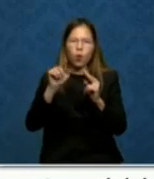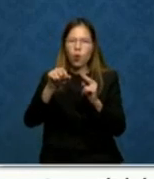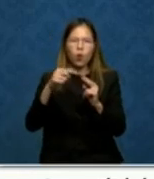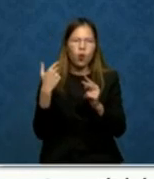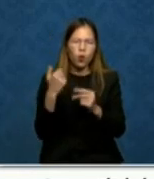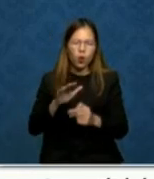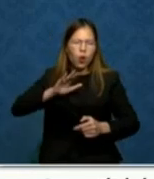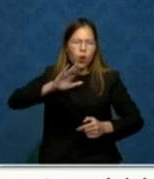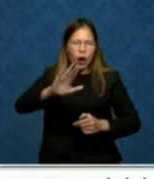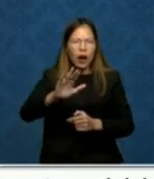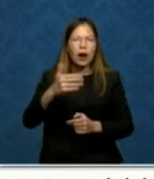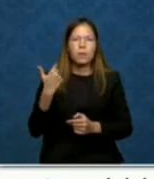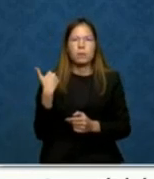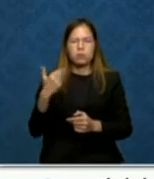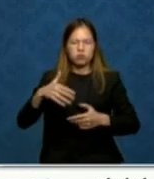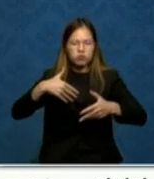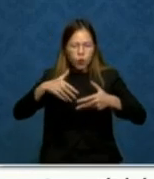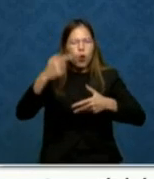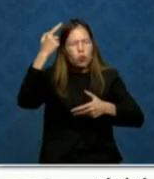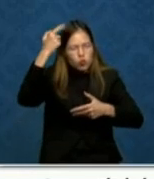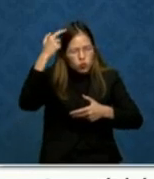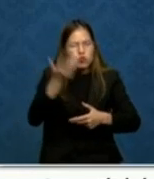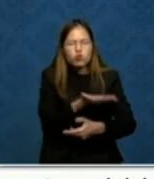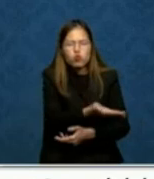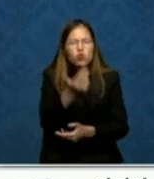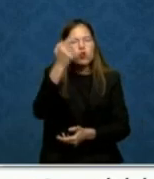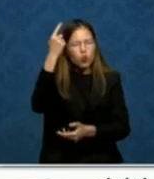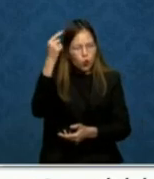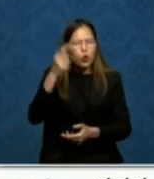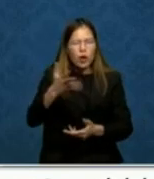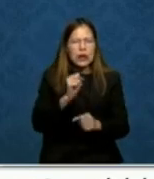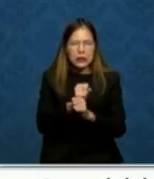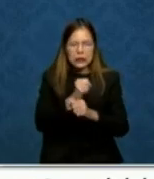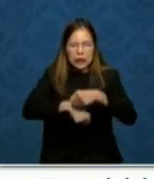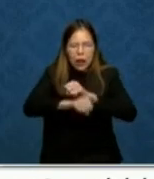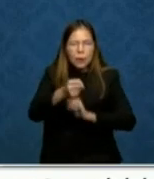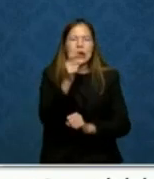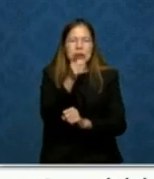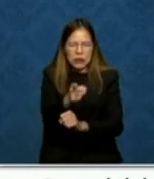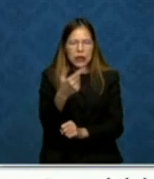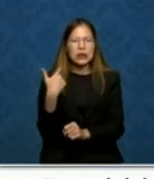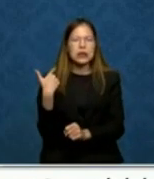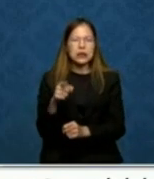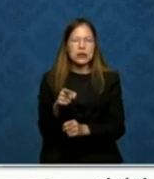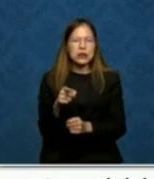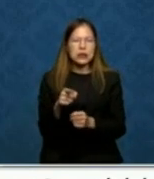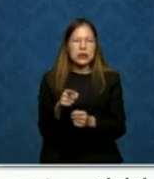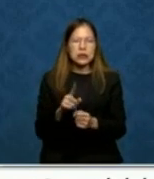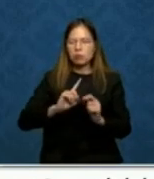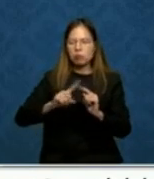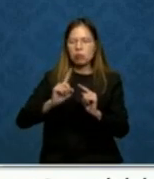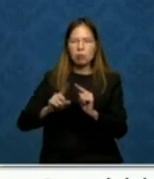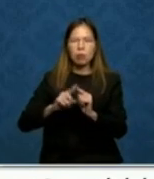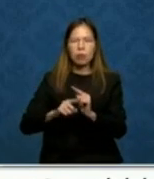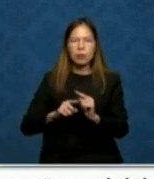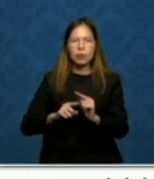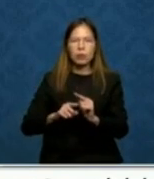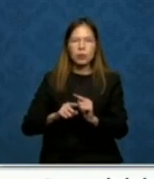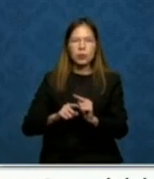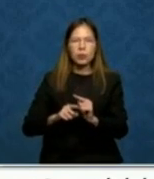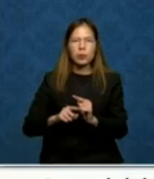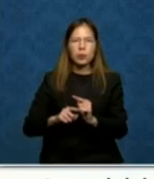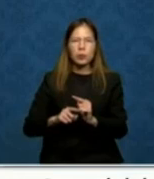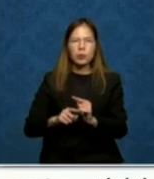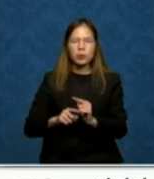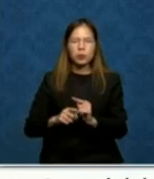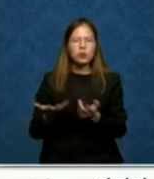ที่ต้องห้ามคือพวกเรารู้กันดีครับแต่ในทางปฏิบัติที่เกิดขึ้นจริงนั้นปัจจัยความสัมพันธ์ทางเพศมีอยู่หลายส่วนผมจะชี้ให้ท่านเห็นและพี่น้